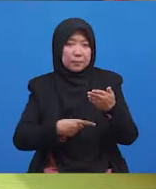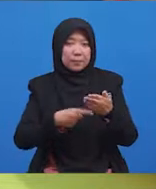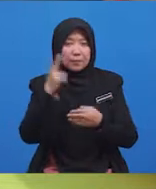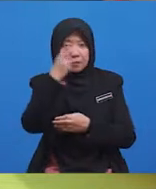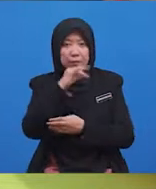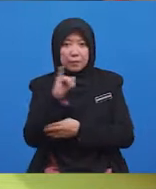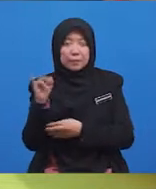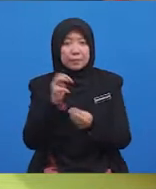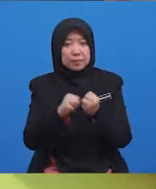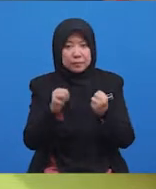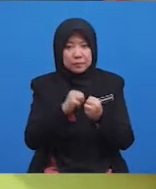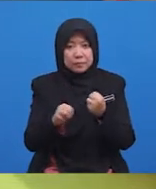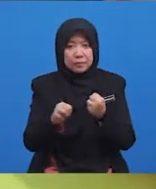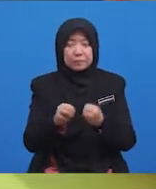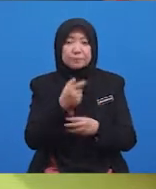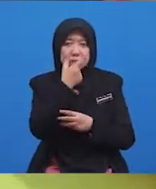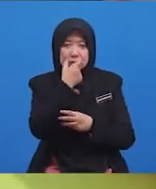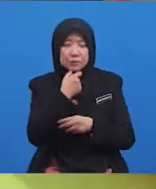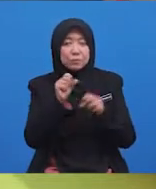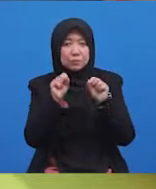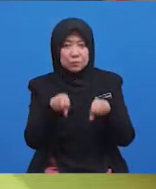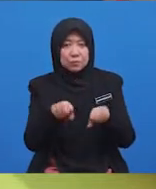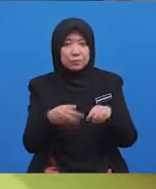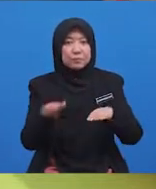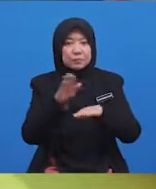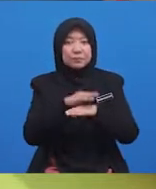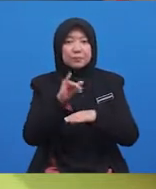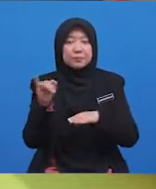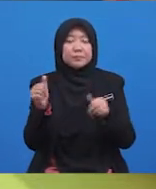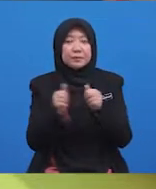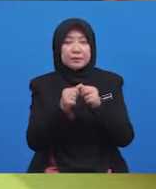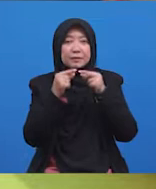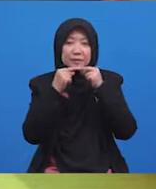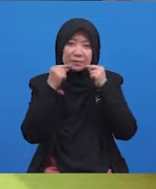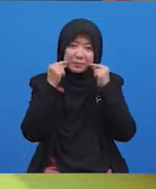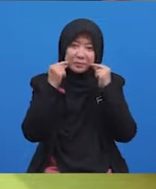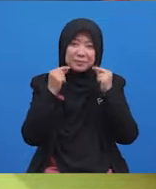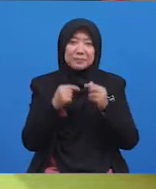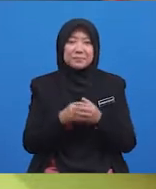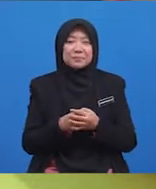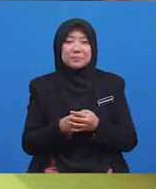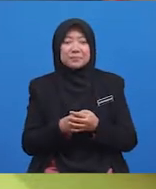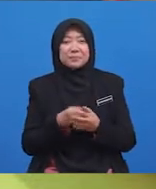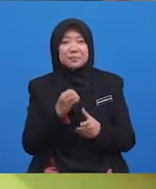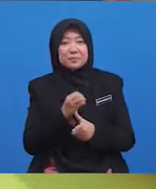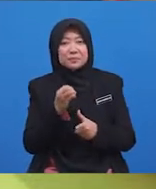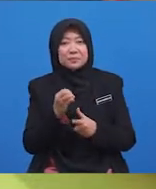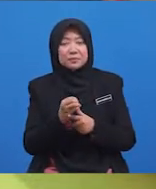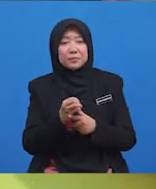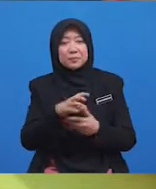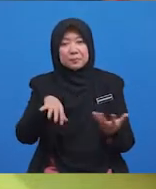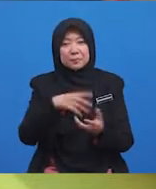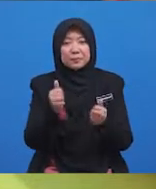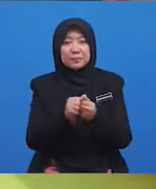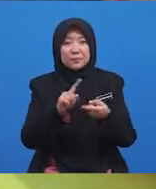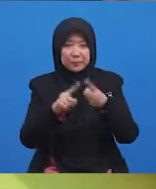yang mendatang. Perasaan sedih tersebut boleh diatasi dengan bergelak tawa mahupun berseluruh dengan